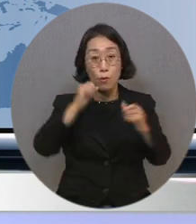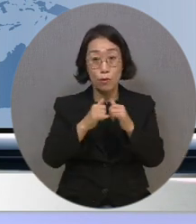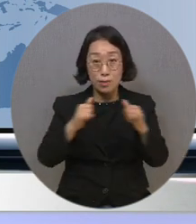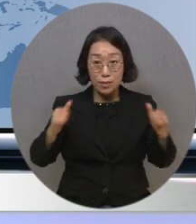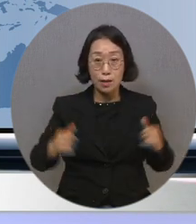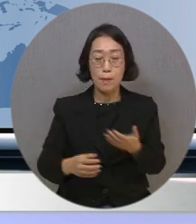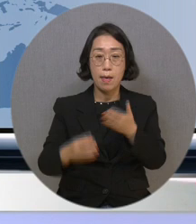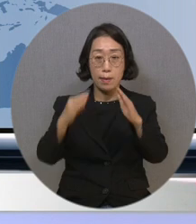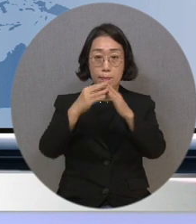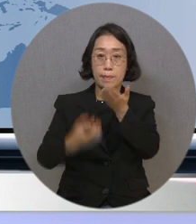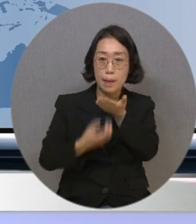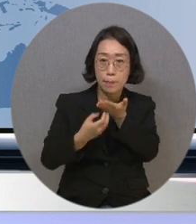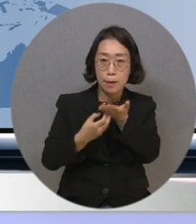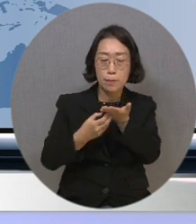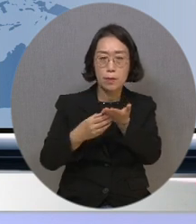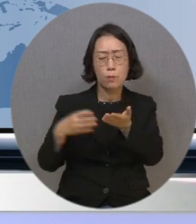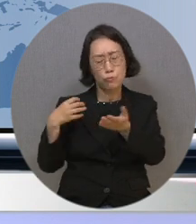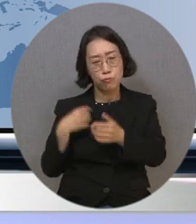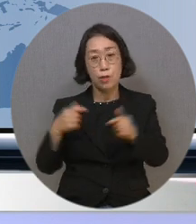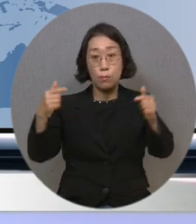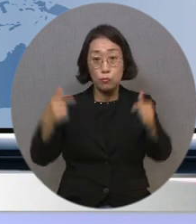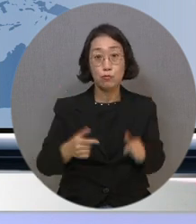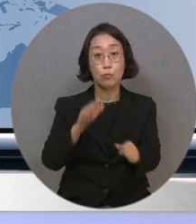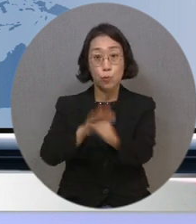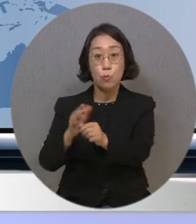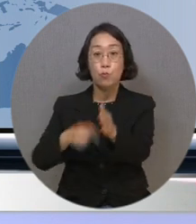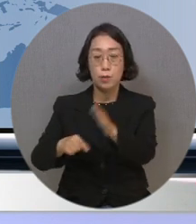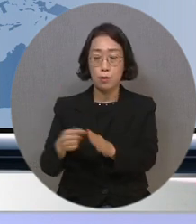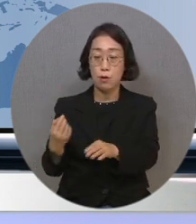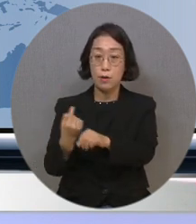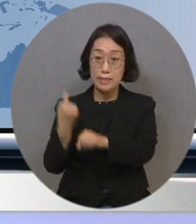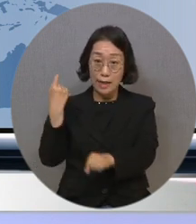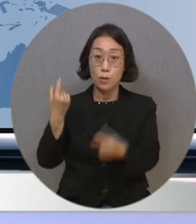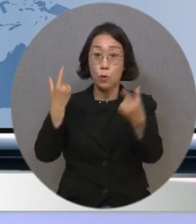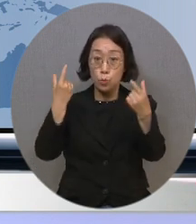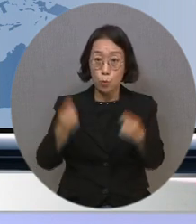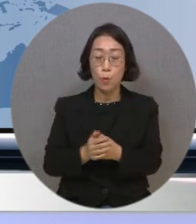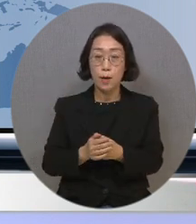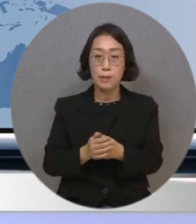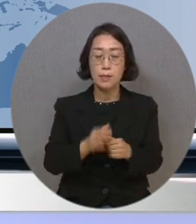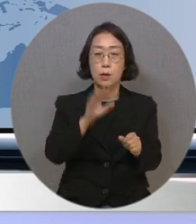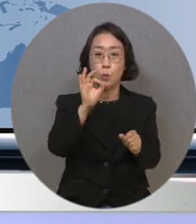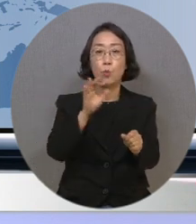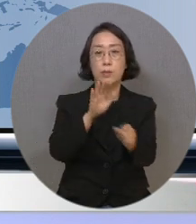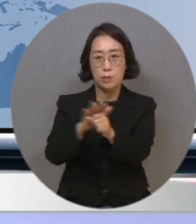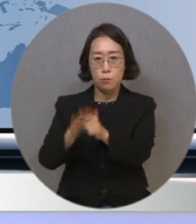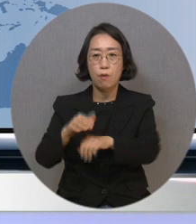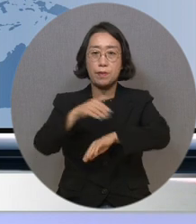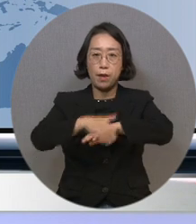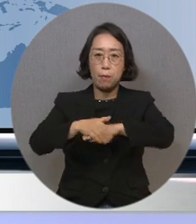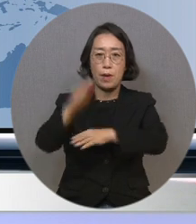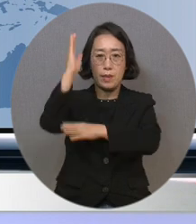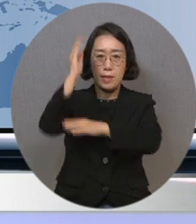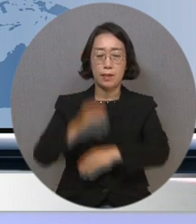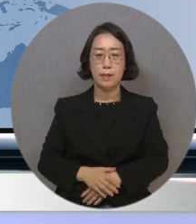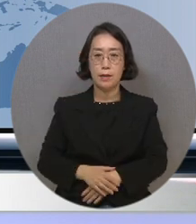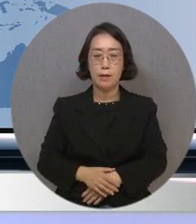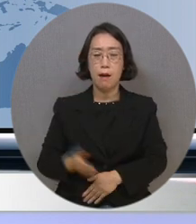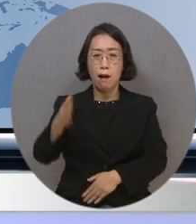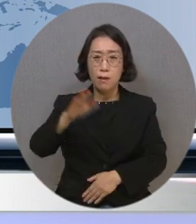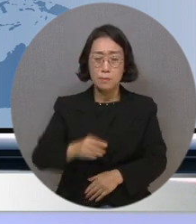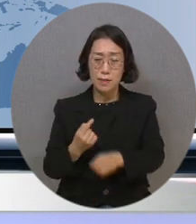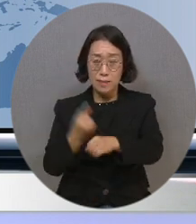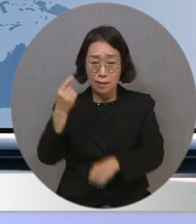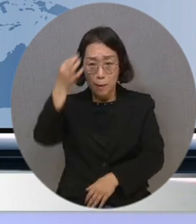난방비 부담을 완화하기 위해 지난해와 같은 수준으로 난방비 요금을 지원하겠다고 밝혔습니다.